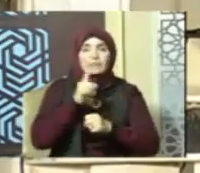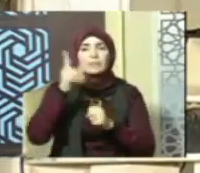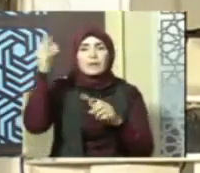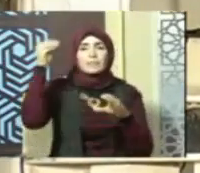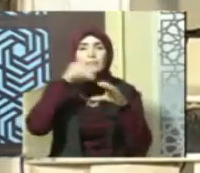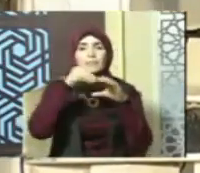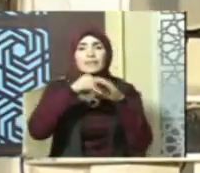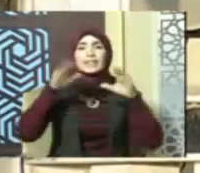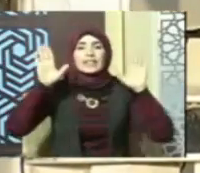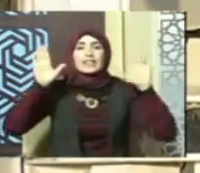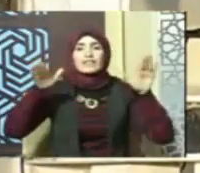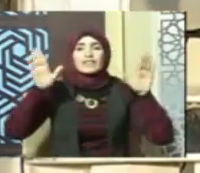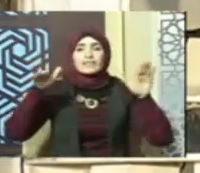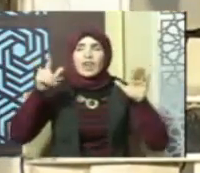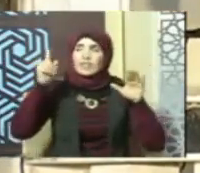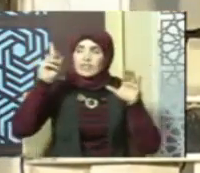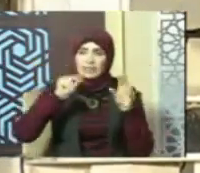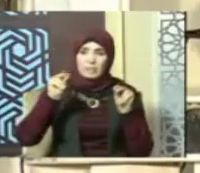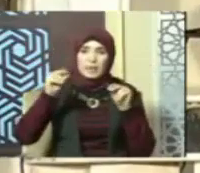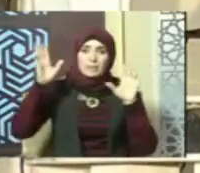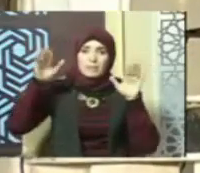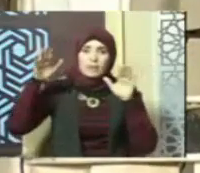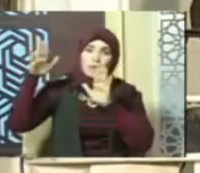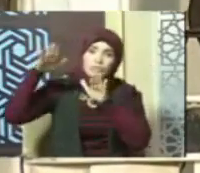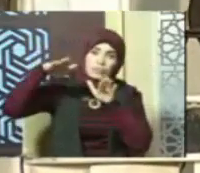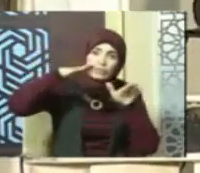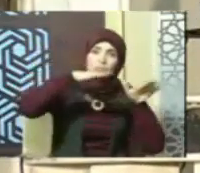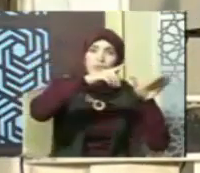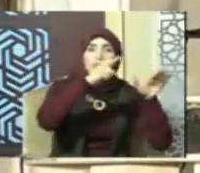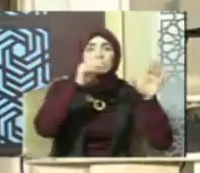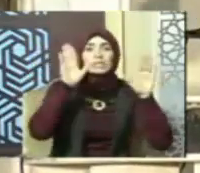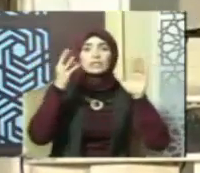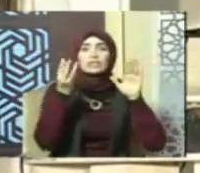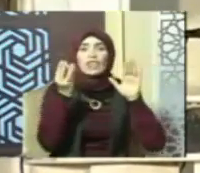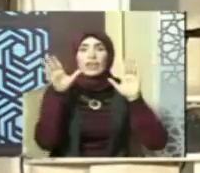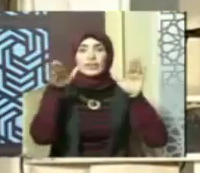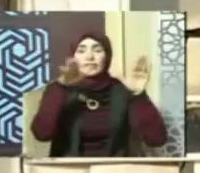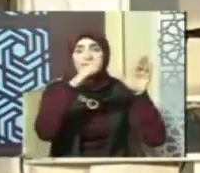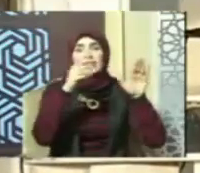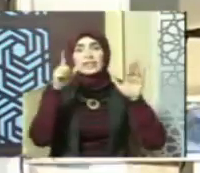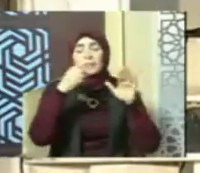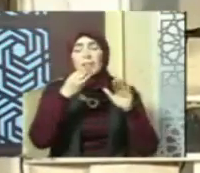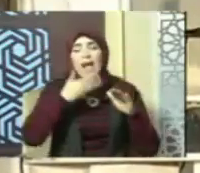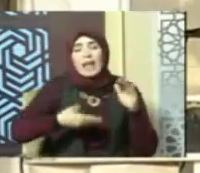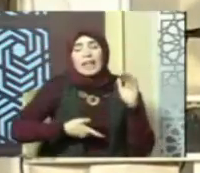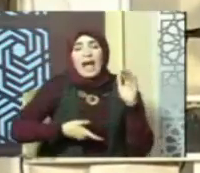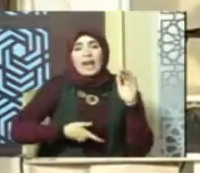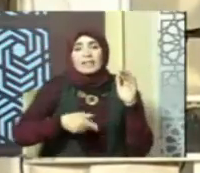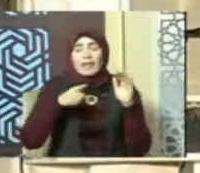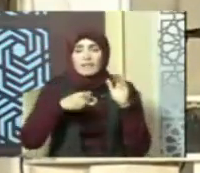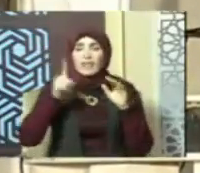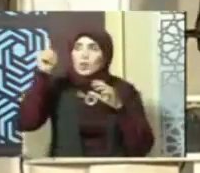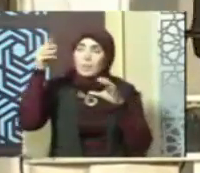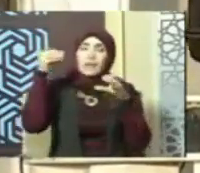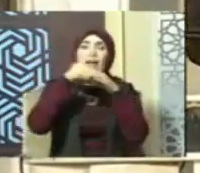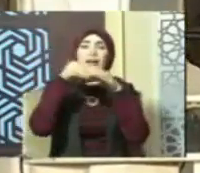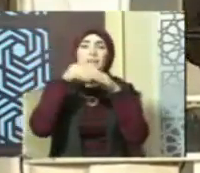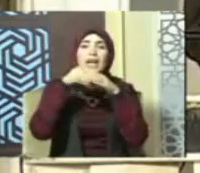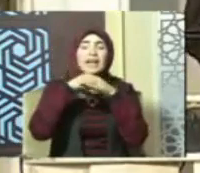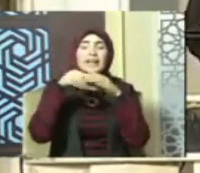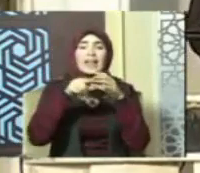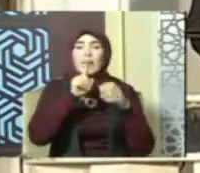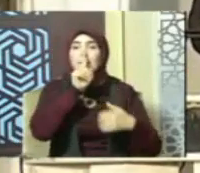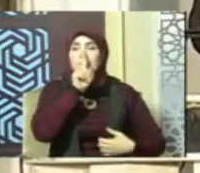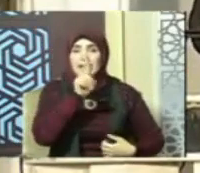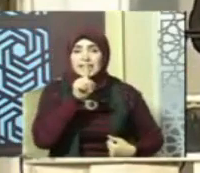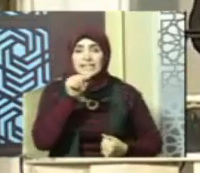تغدو خماصا وتروح بطانا، تذهب جائعة وتعود شبعة،